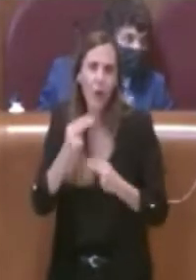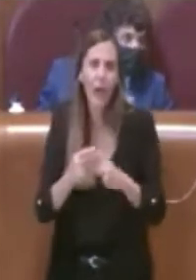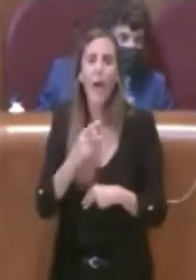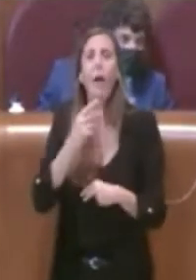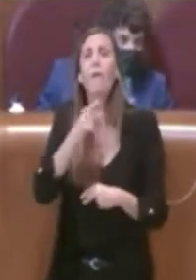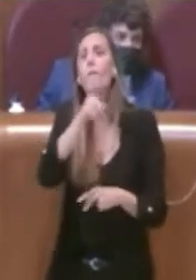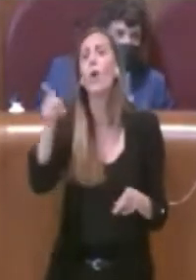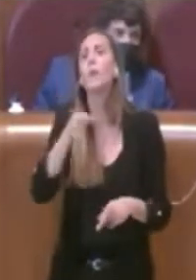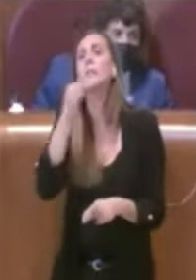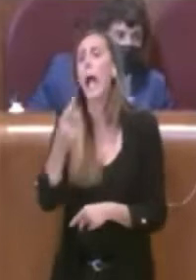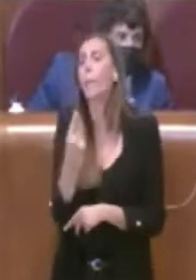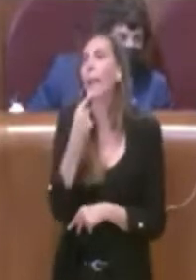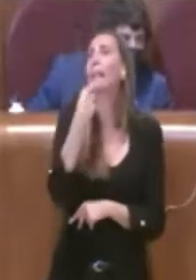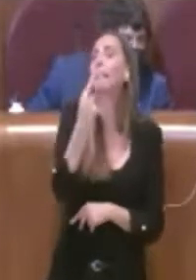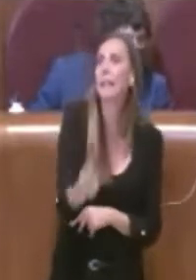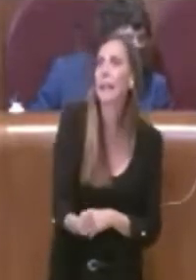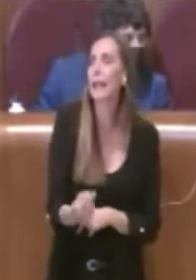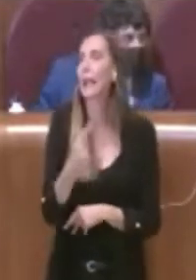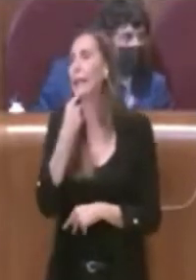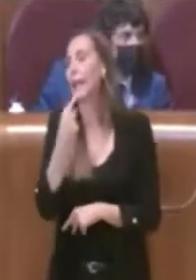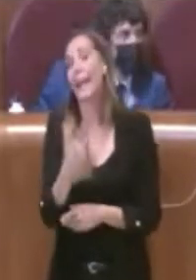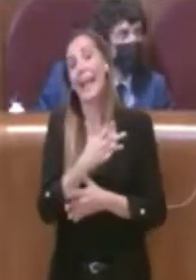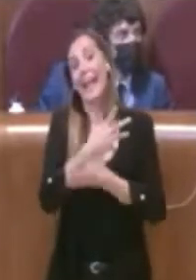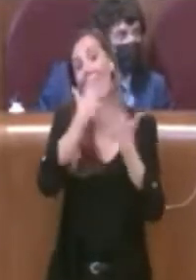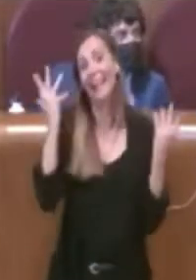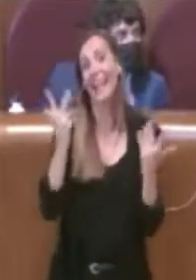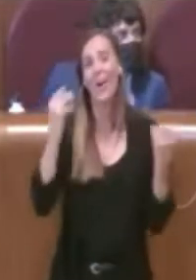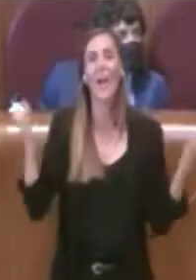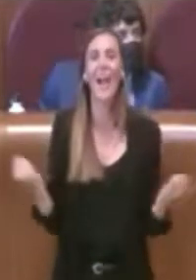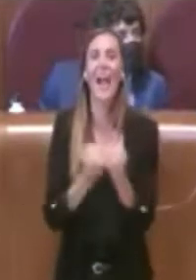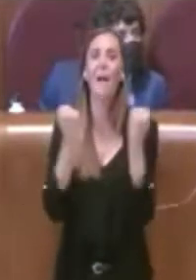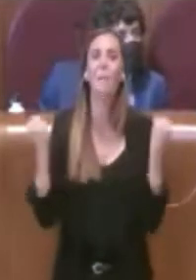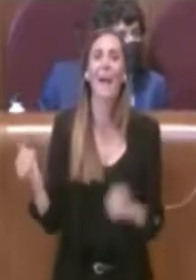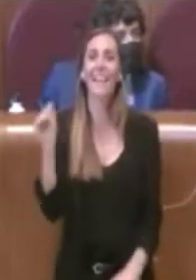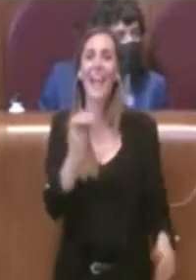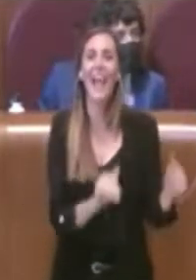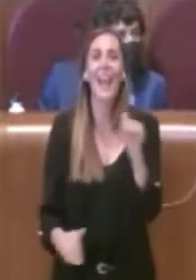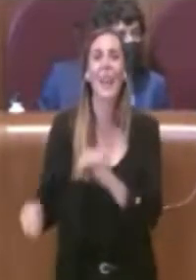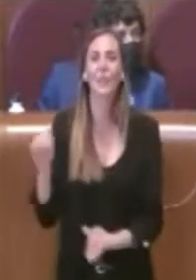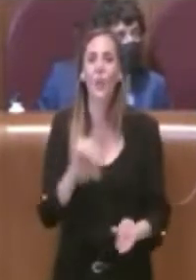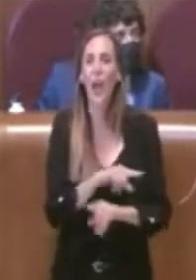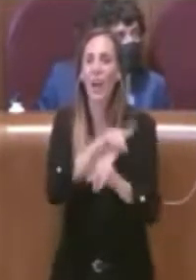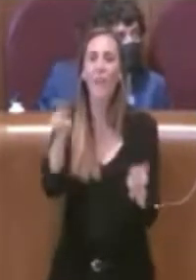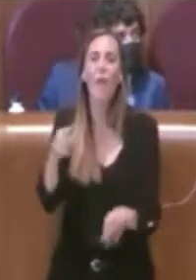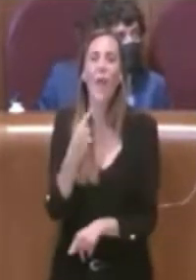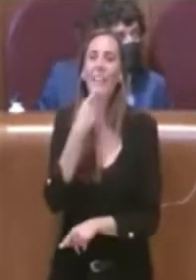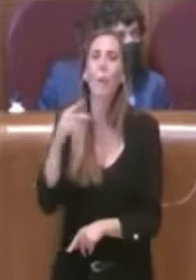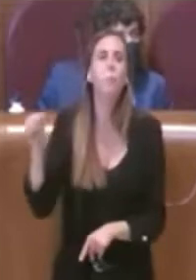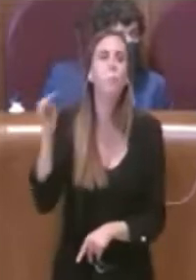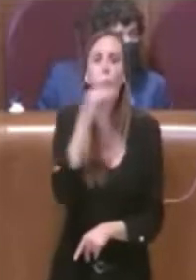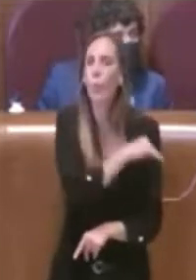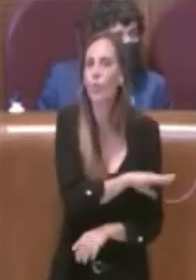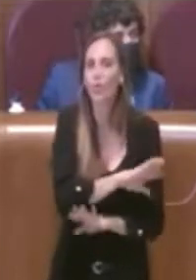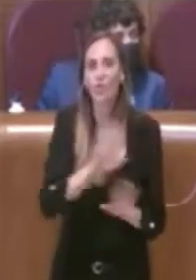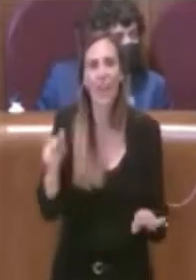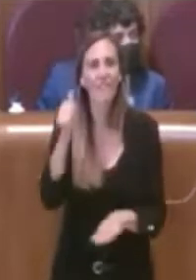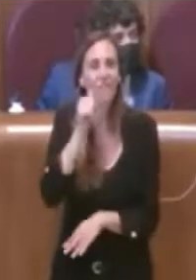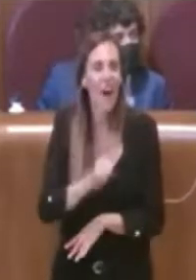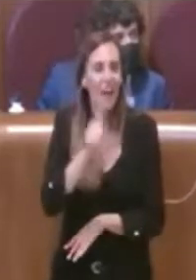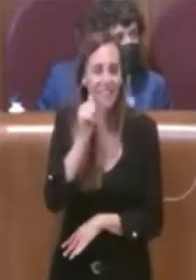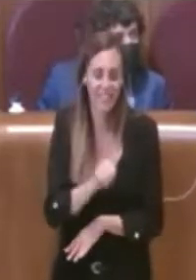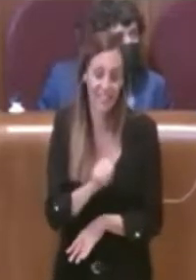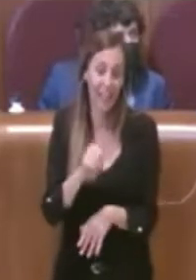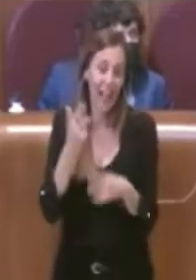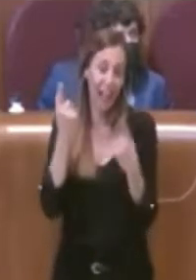alludere a questa cosa perchè dovete ovviamente fa state in campagna elettorale sta dicendo delle falsità alla città e dunque tra queste